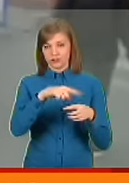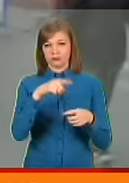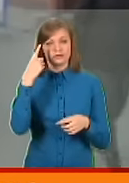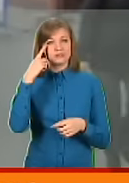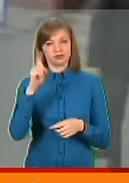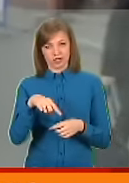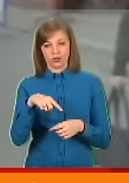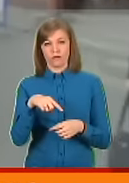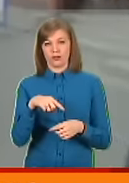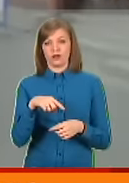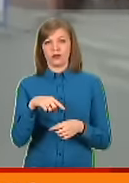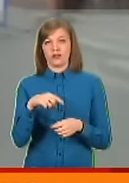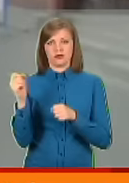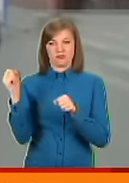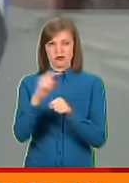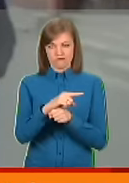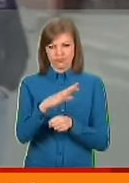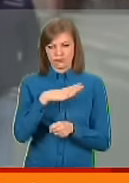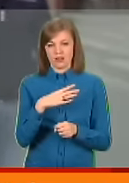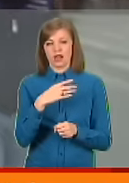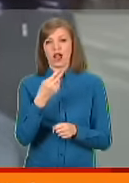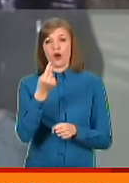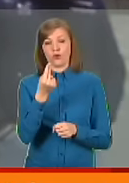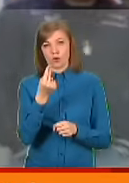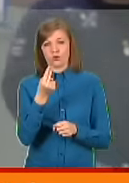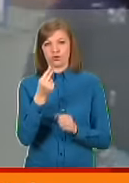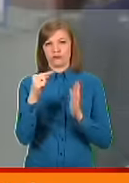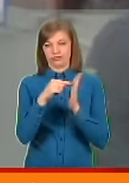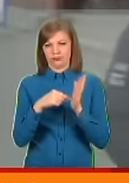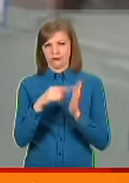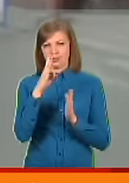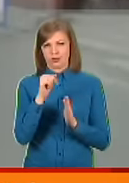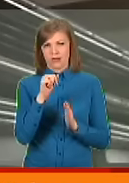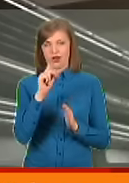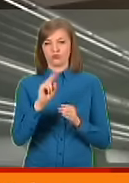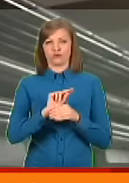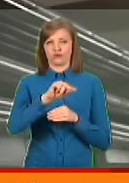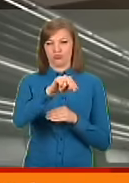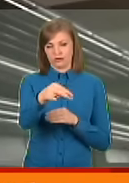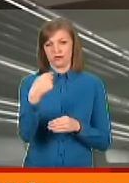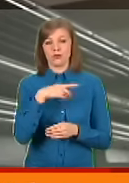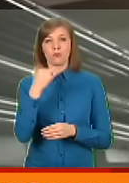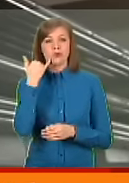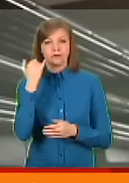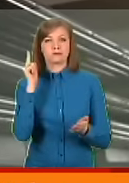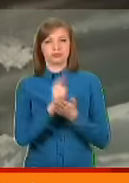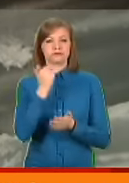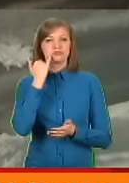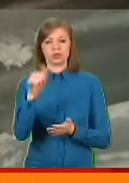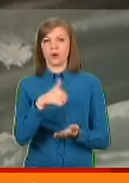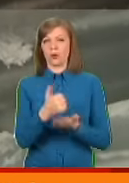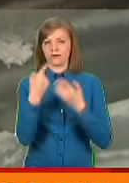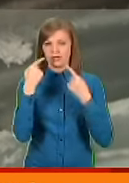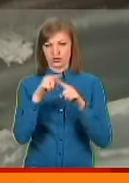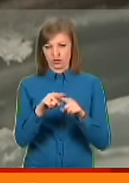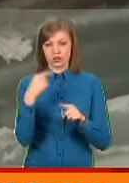знайомі, скажімо так, замовникам. Певну кількість коштів пішло саме на тих контрагентів. Телефоном нам вдалося поговорити з головним